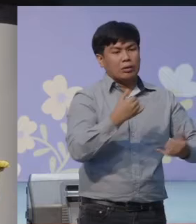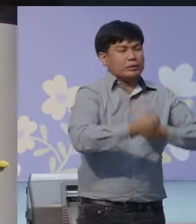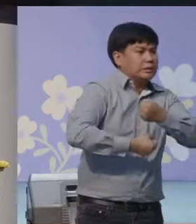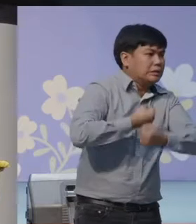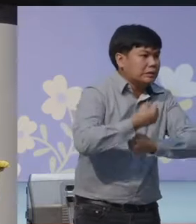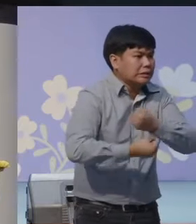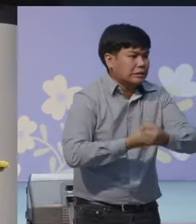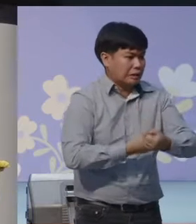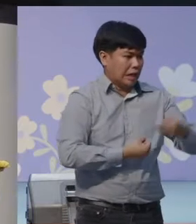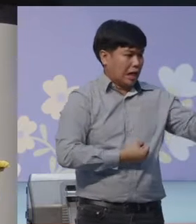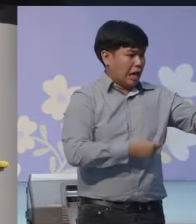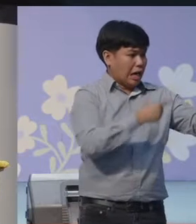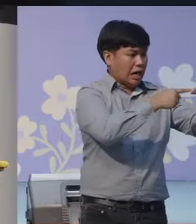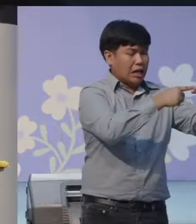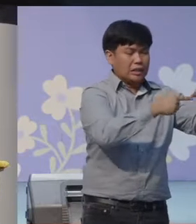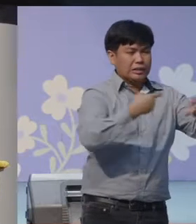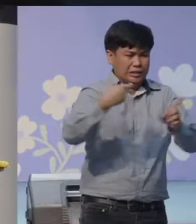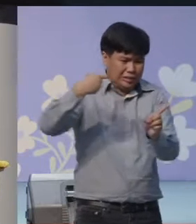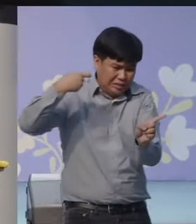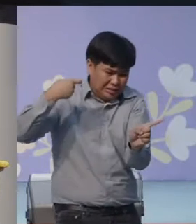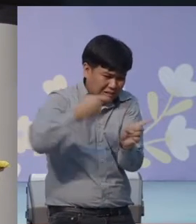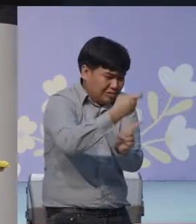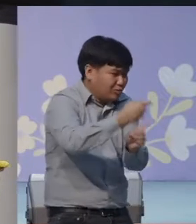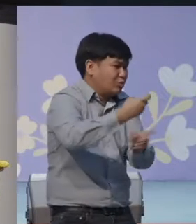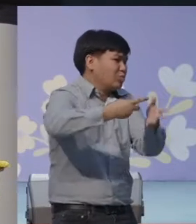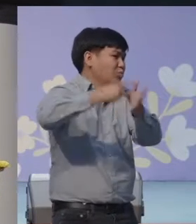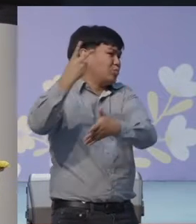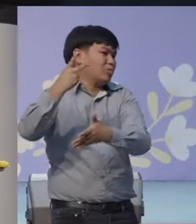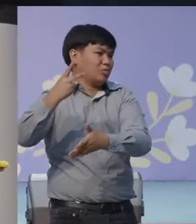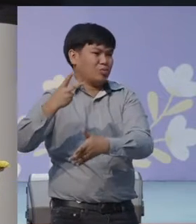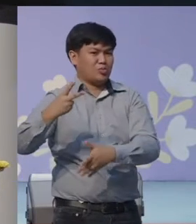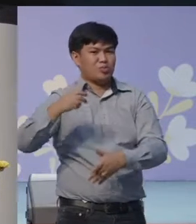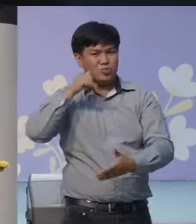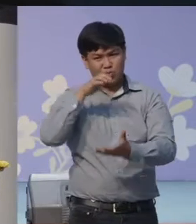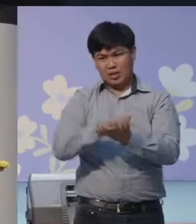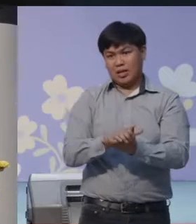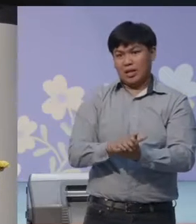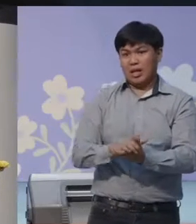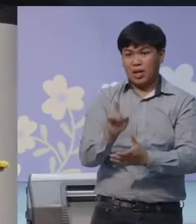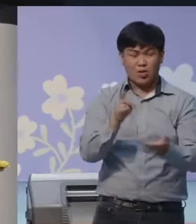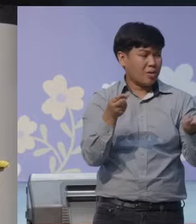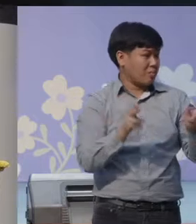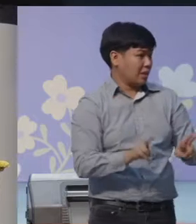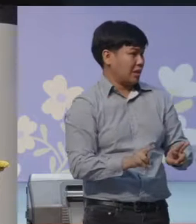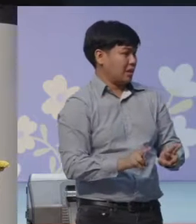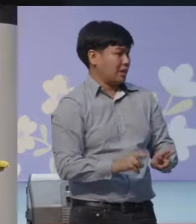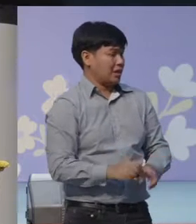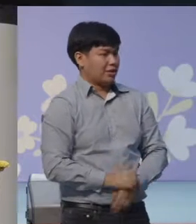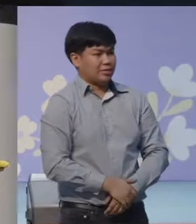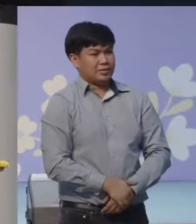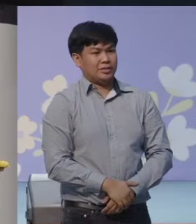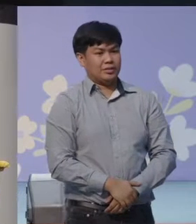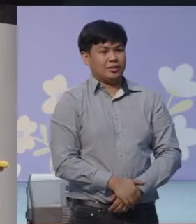No? Si Hana ay nahihirapan, kaya siya nagdadalamhati. Ano nga ba nangyari?